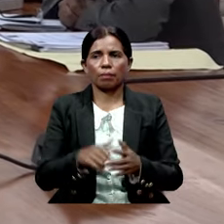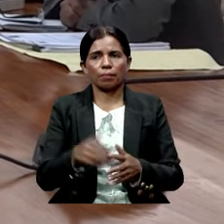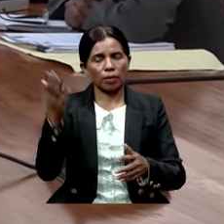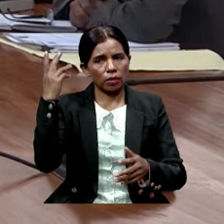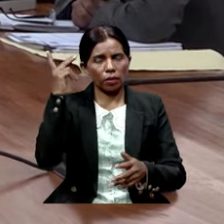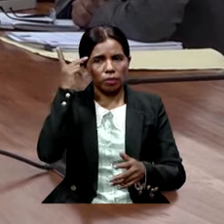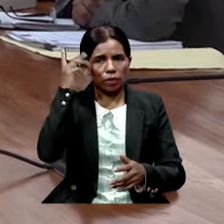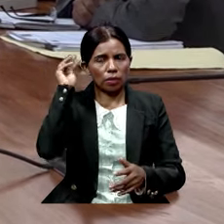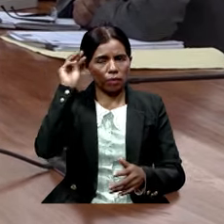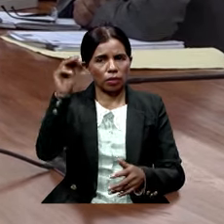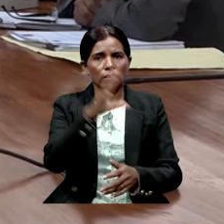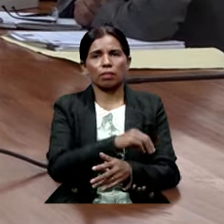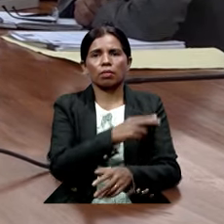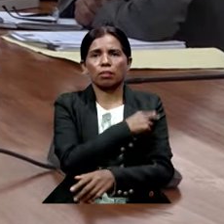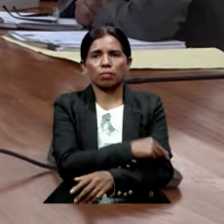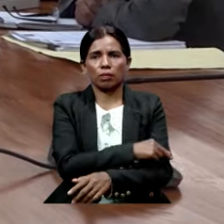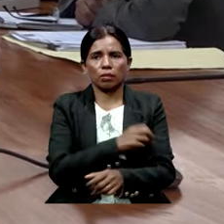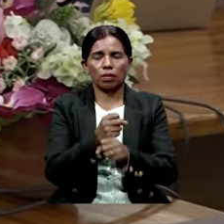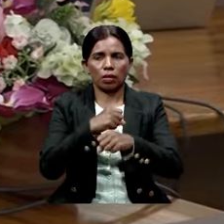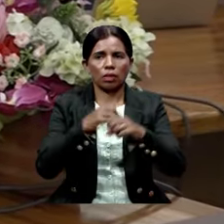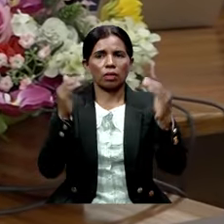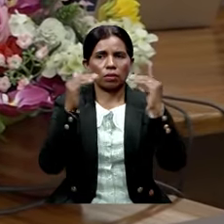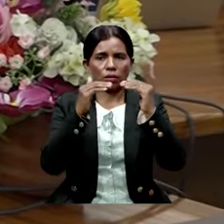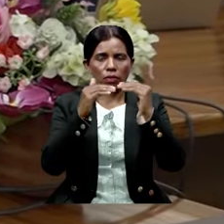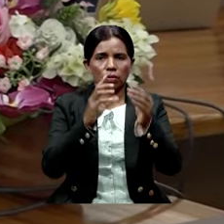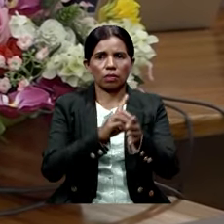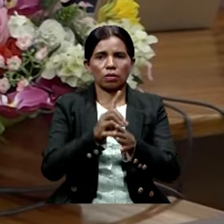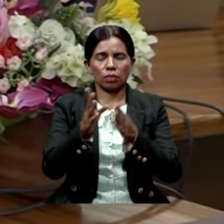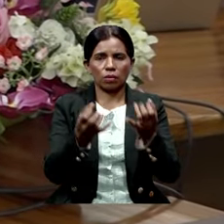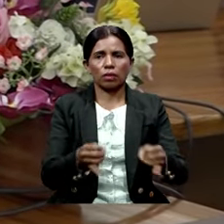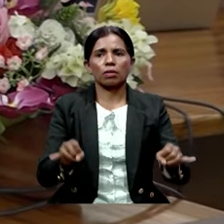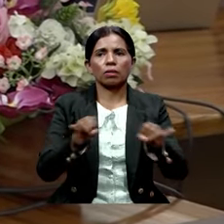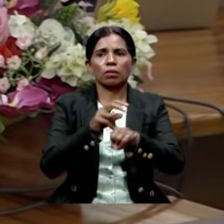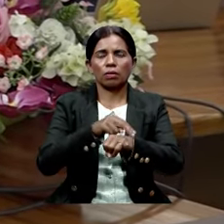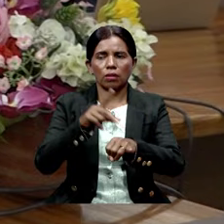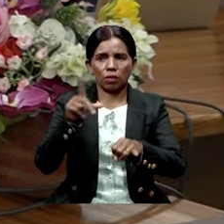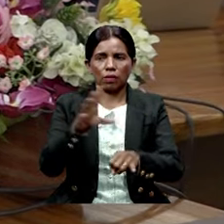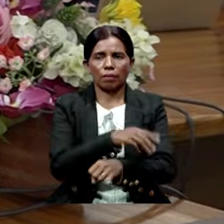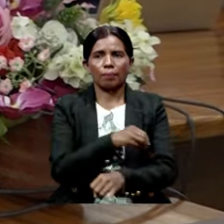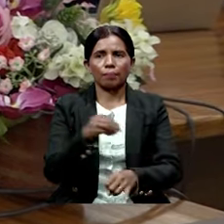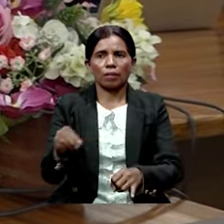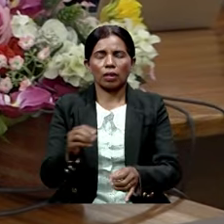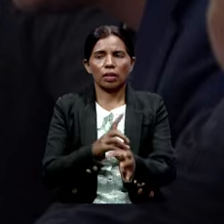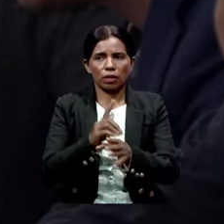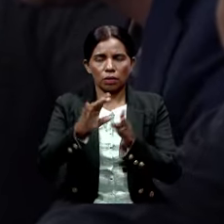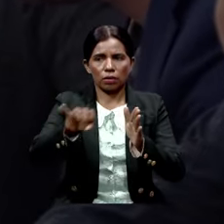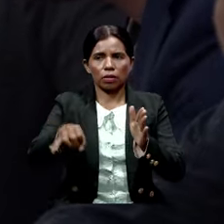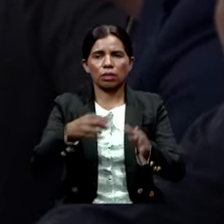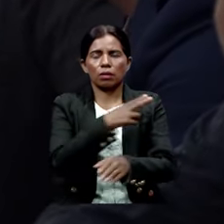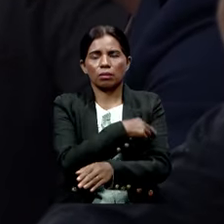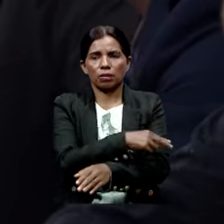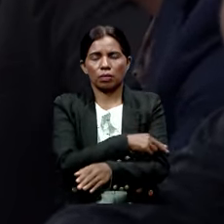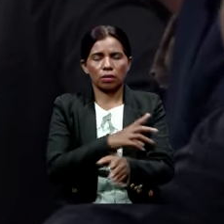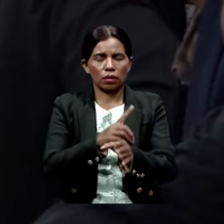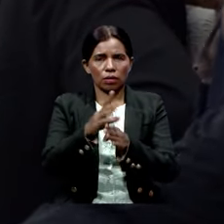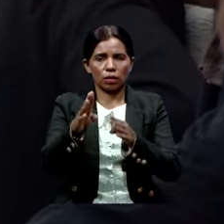vice-ministro ba operacionalização hospital halau encontro ho diretor Instituto Nacional Farmácia no Produto Médico, diretor geral hospitalar no